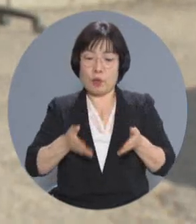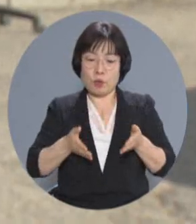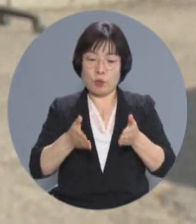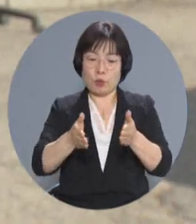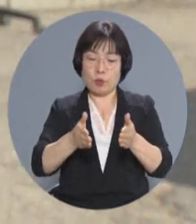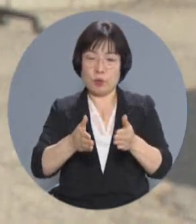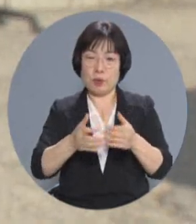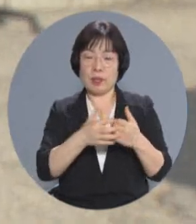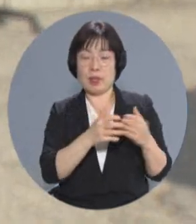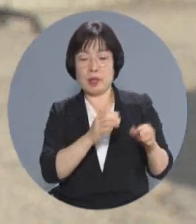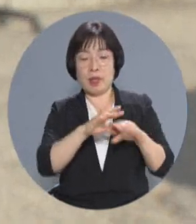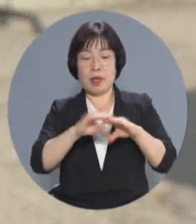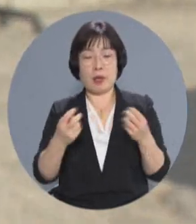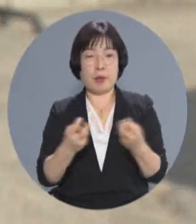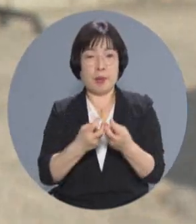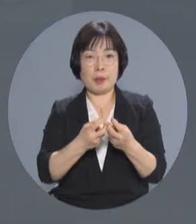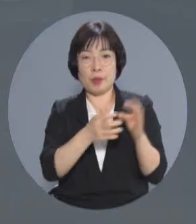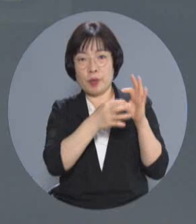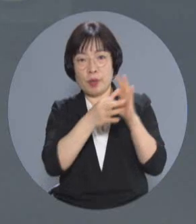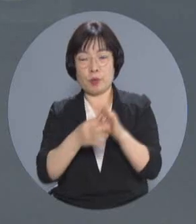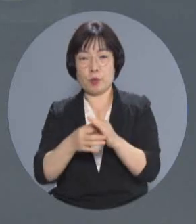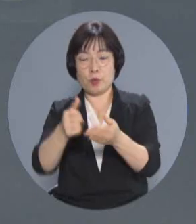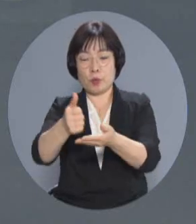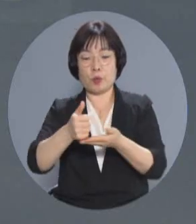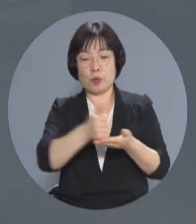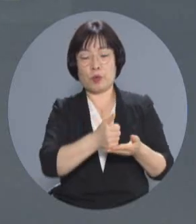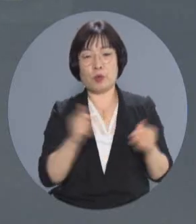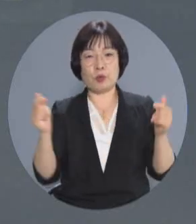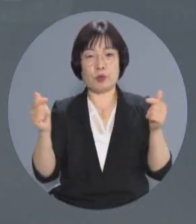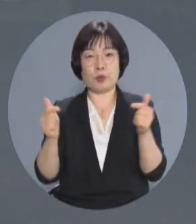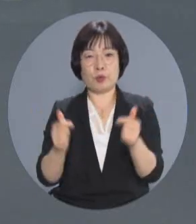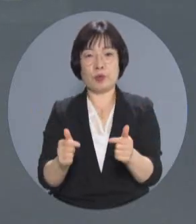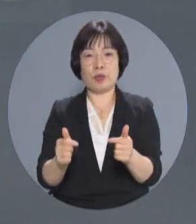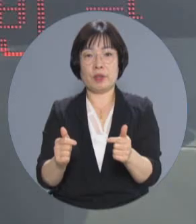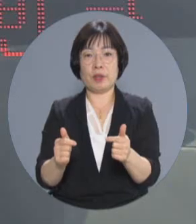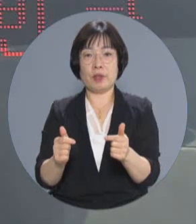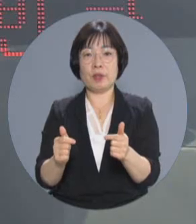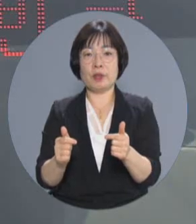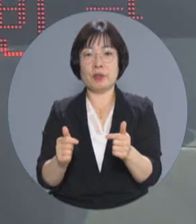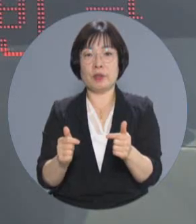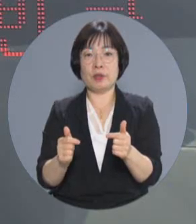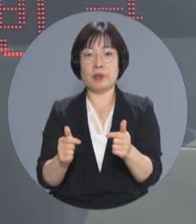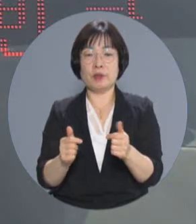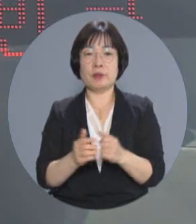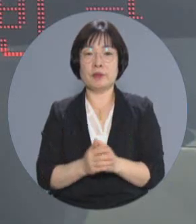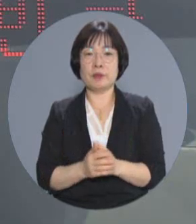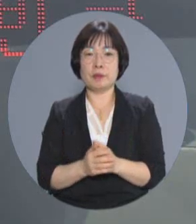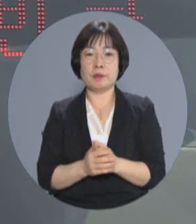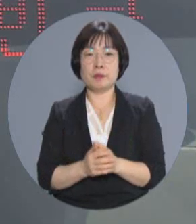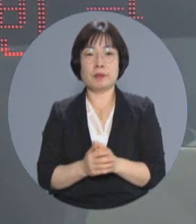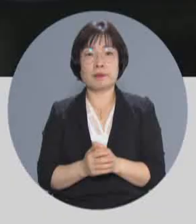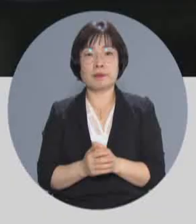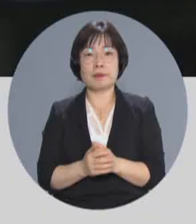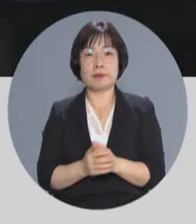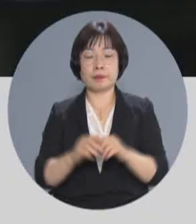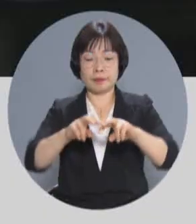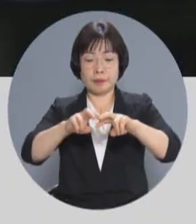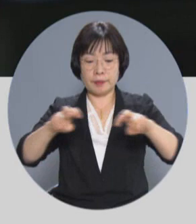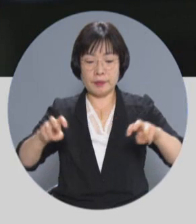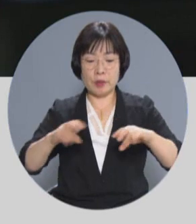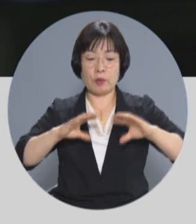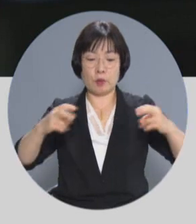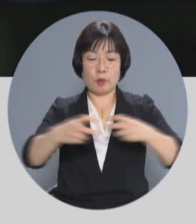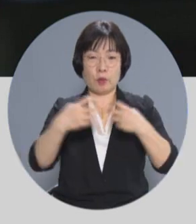이동장치와 같은 대안수단이 등장하면서 택시 이용객이 줄었다고 말합니다. 비단 그 이유 때문일까.